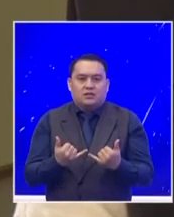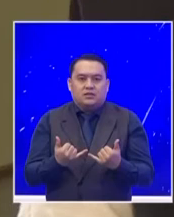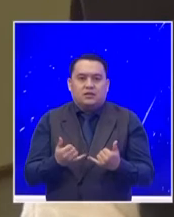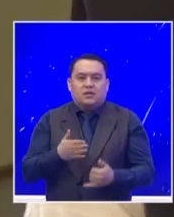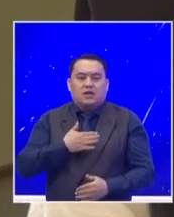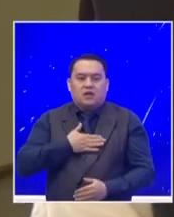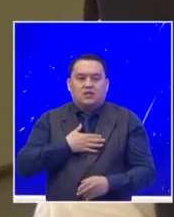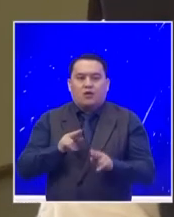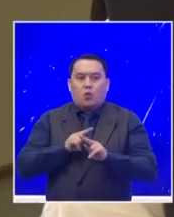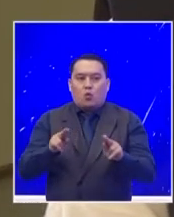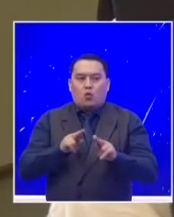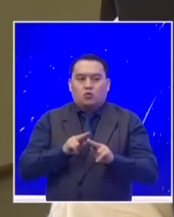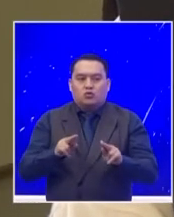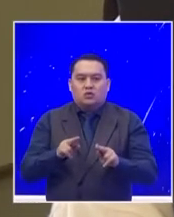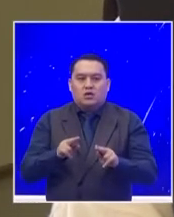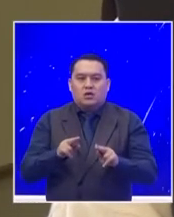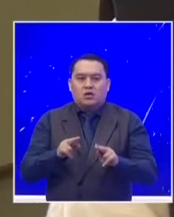нашего учителя бывшего